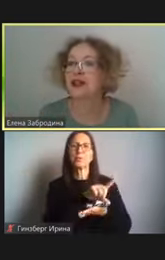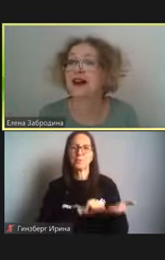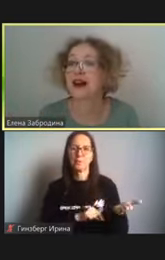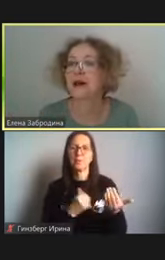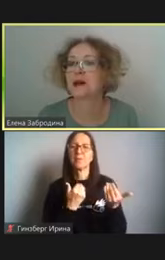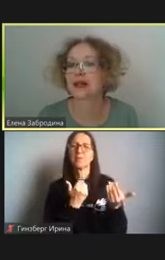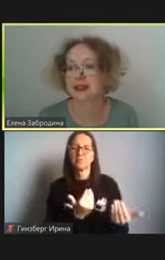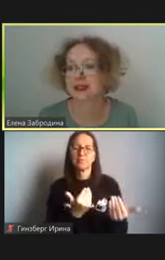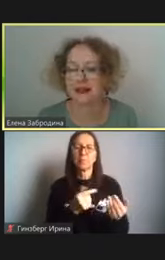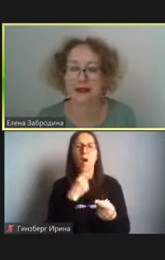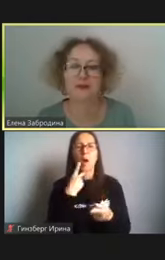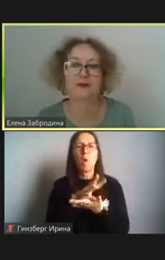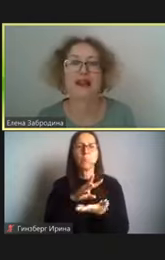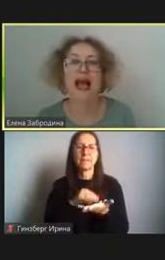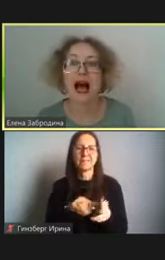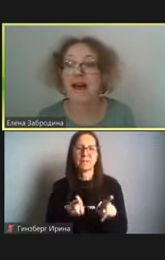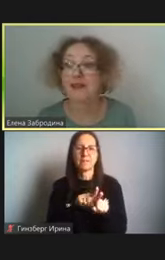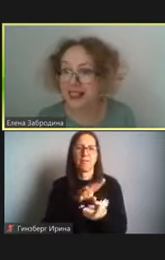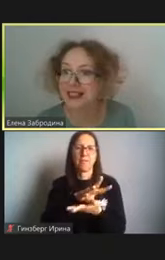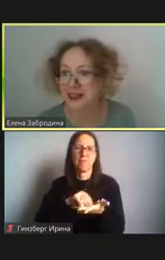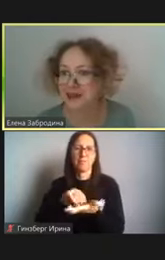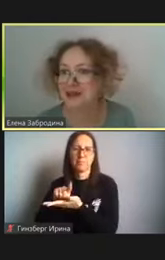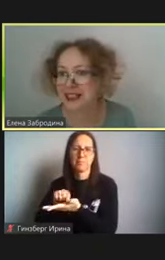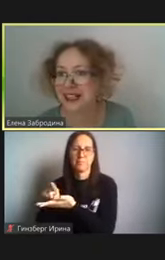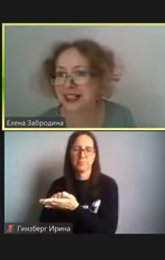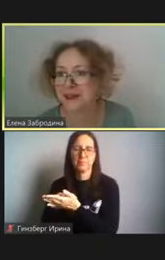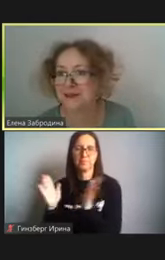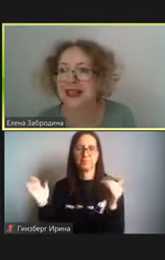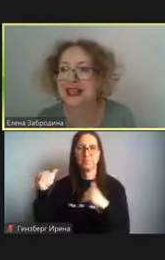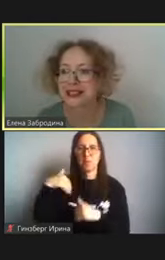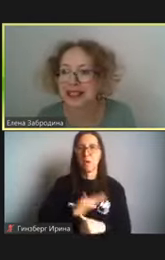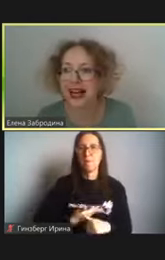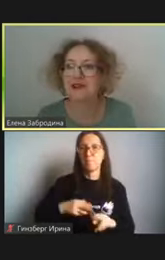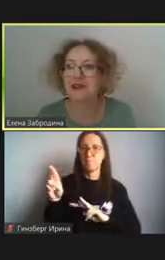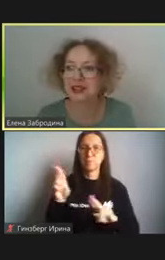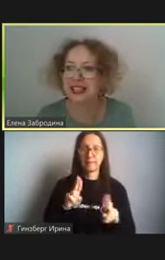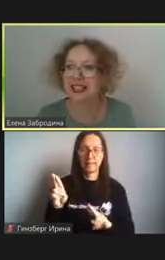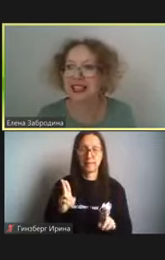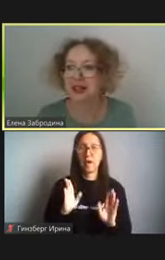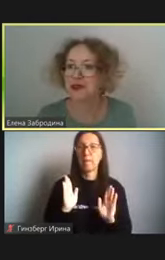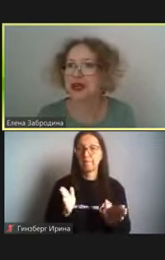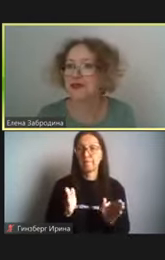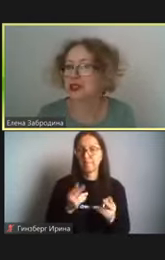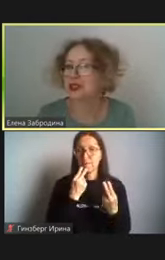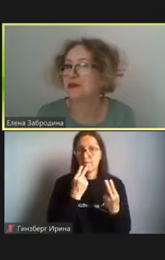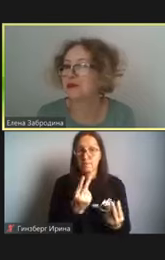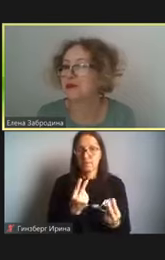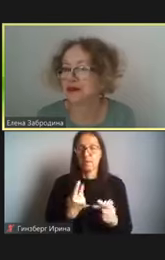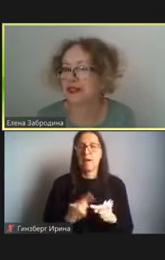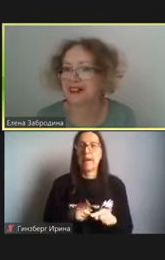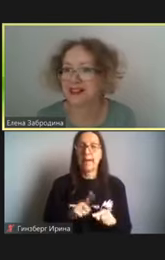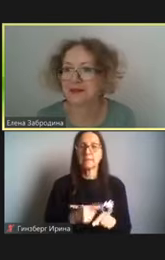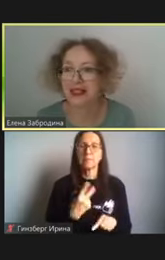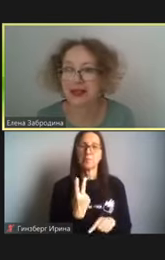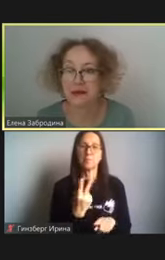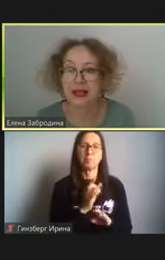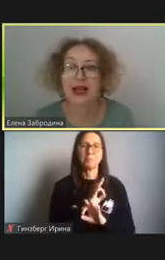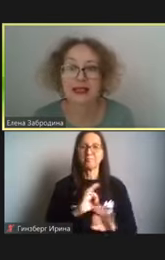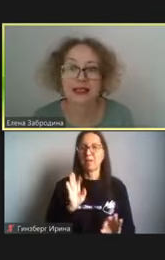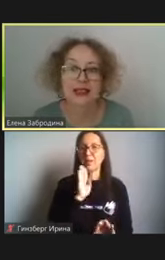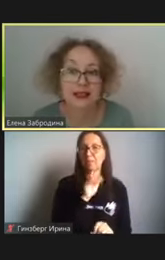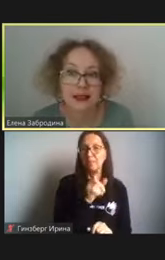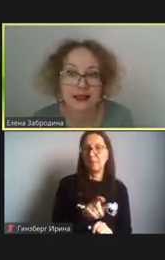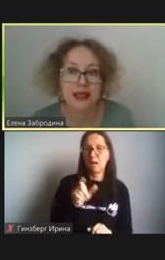эти работы как образец. А ведь на самом-то деле за вот этой, ну как бы вот этими двумя прекрасными